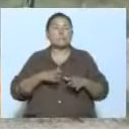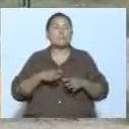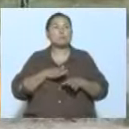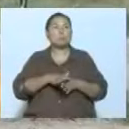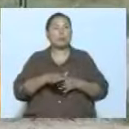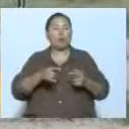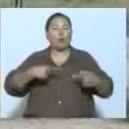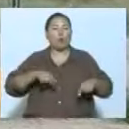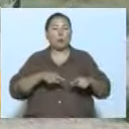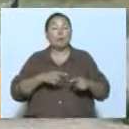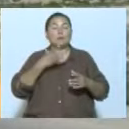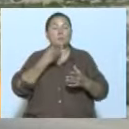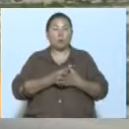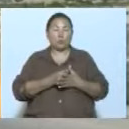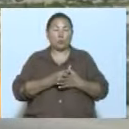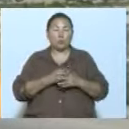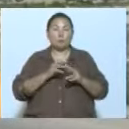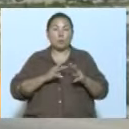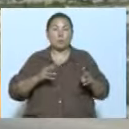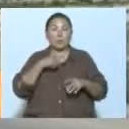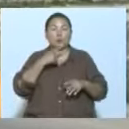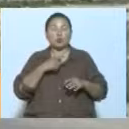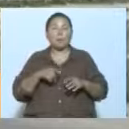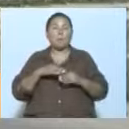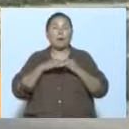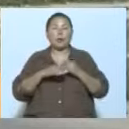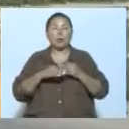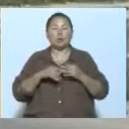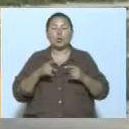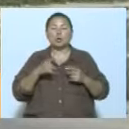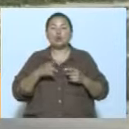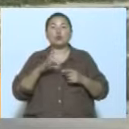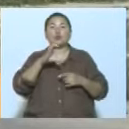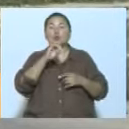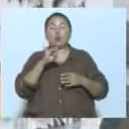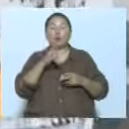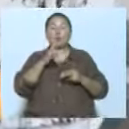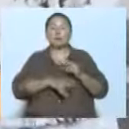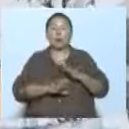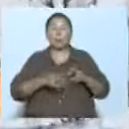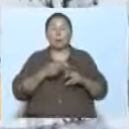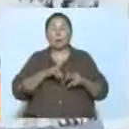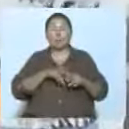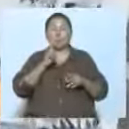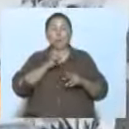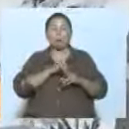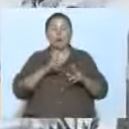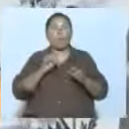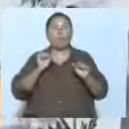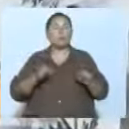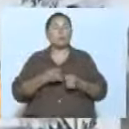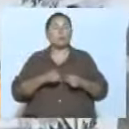исполнительные органы. В свою очередь чиновники отмечают, что у полигона еще не вышел срок эксплуатации. И поэтому пока нет никакой